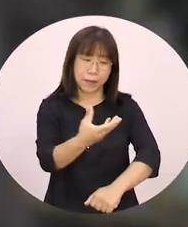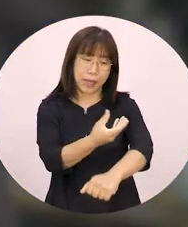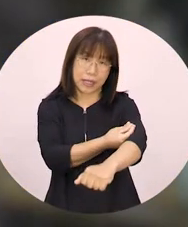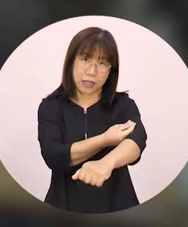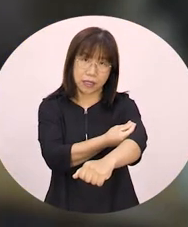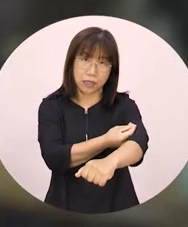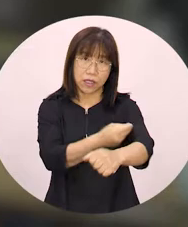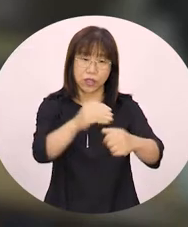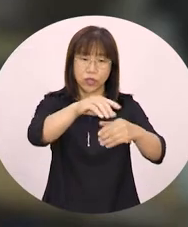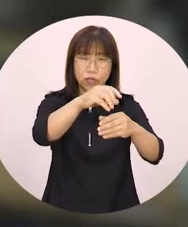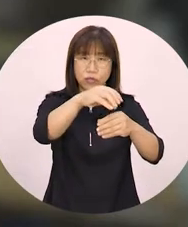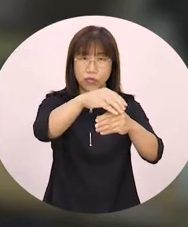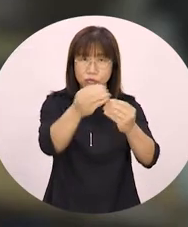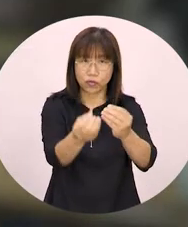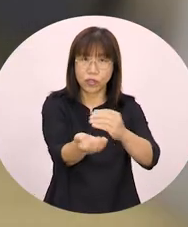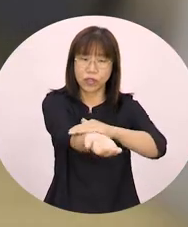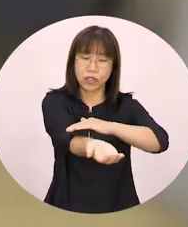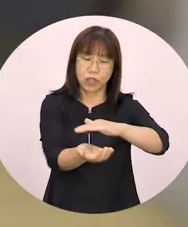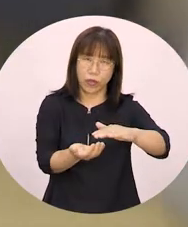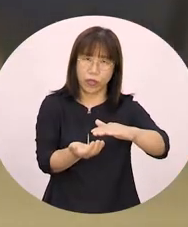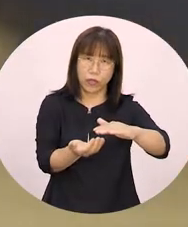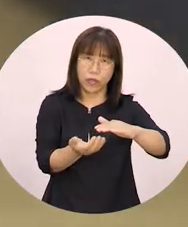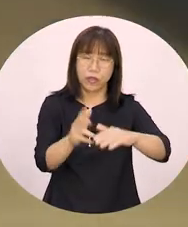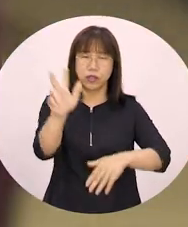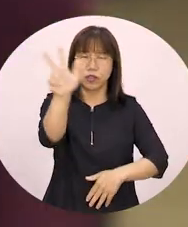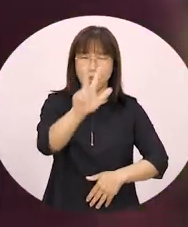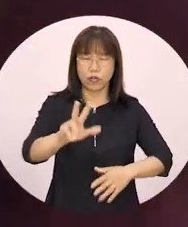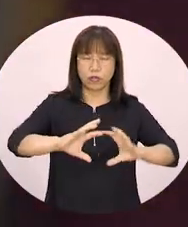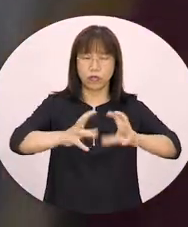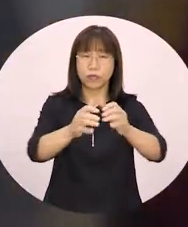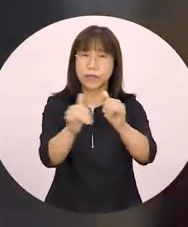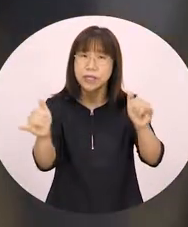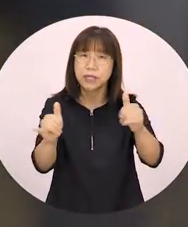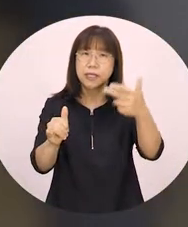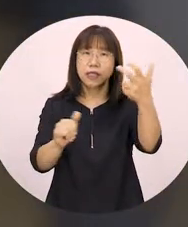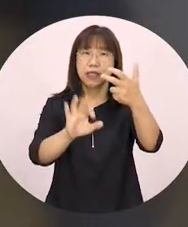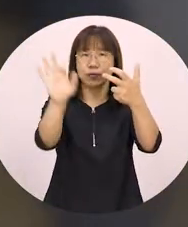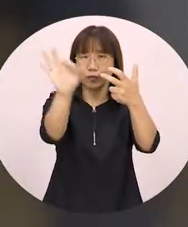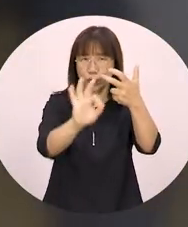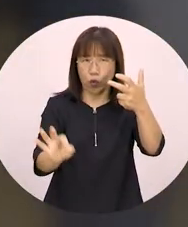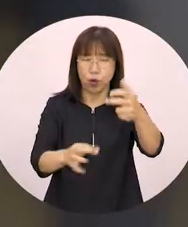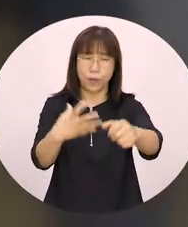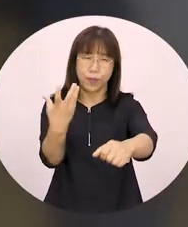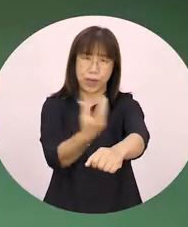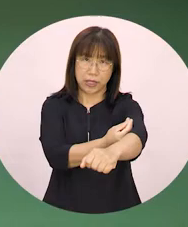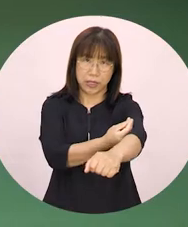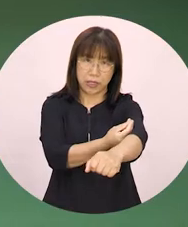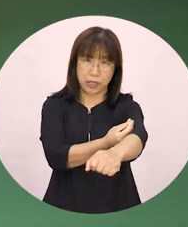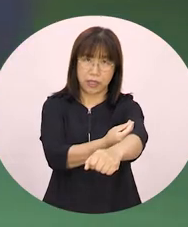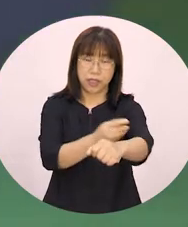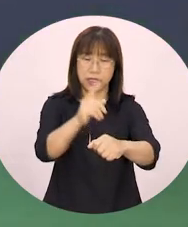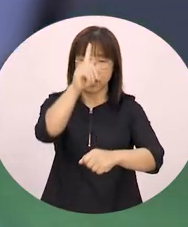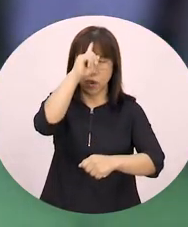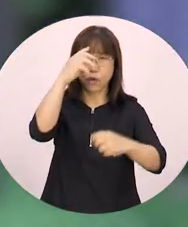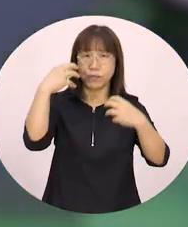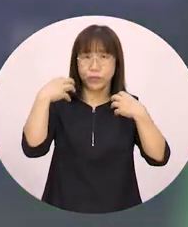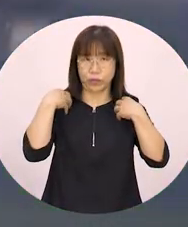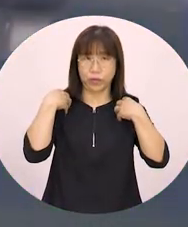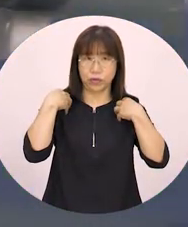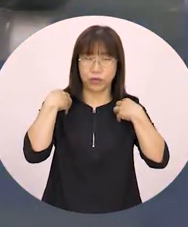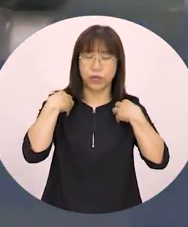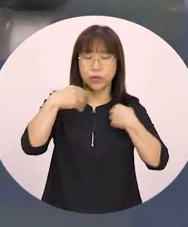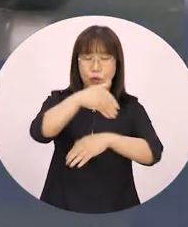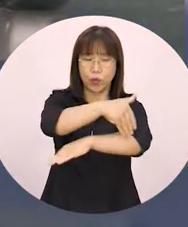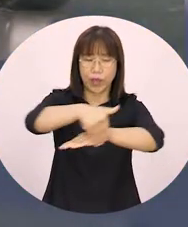얀센백신 자율접종은 추석 연휴 전 국민 70%에 대한 접종을 마쳐 집단 면역을 형성하겠다는 정부 계획에